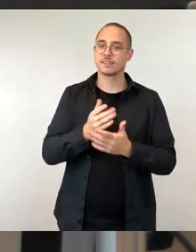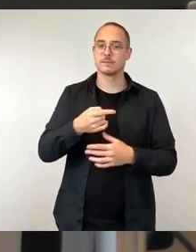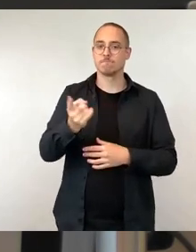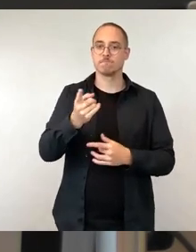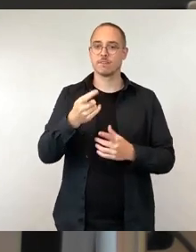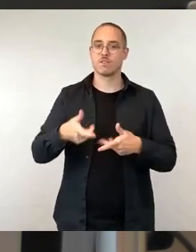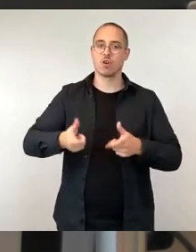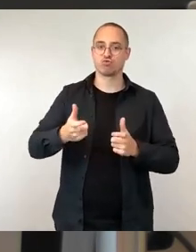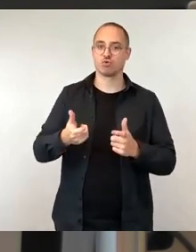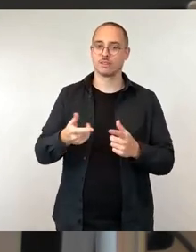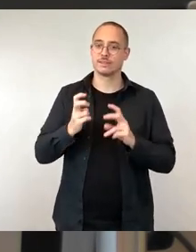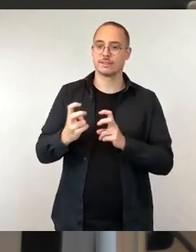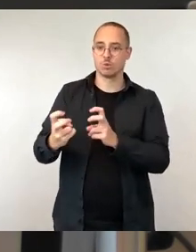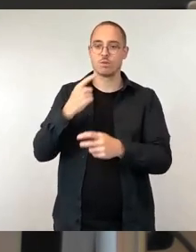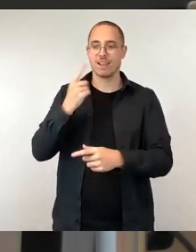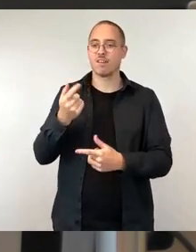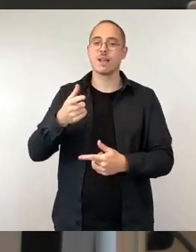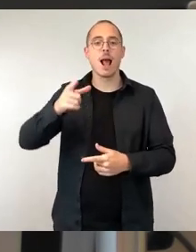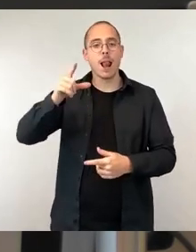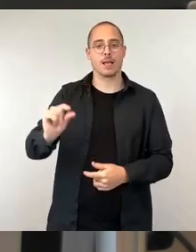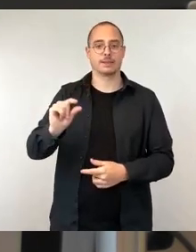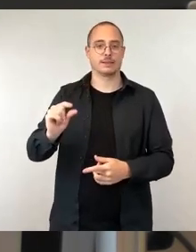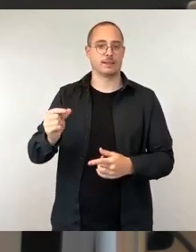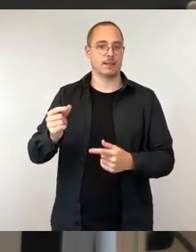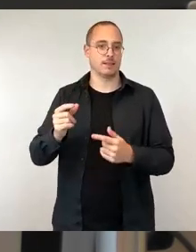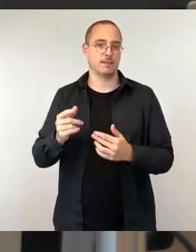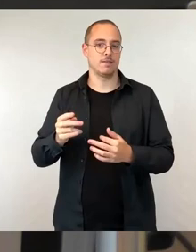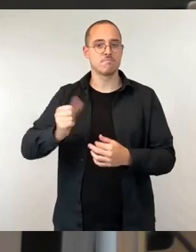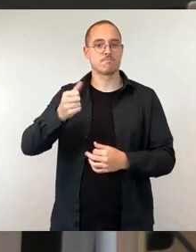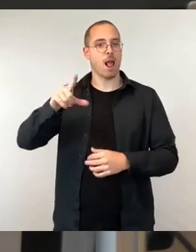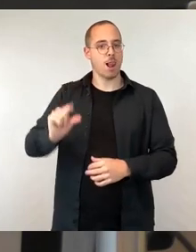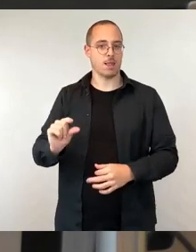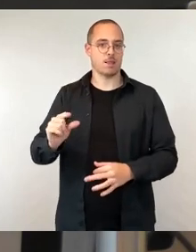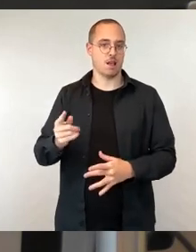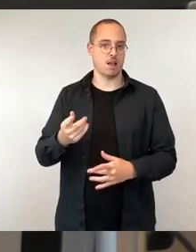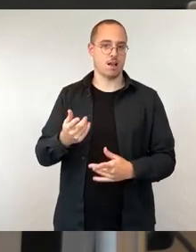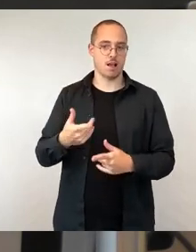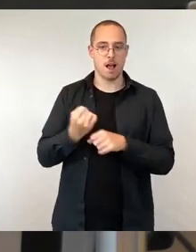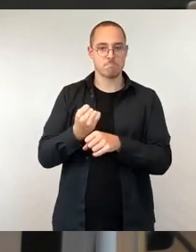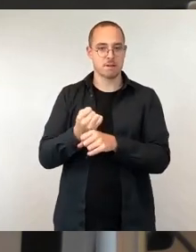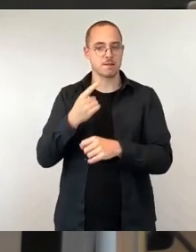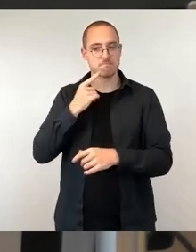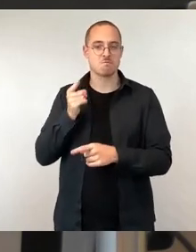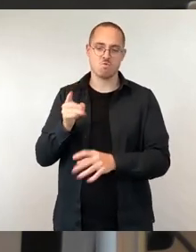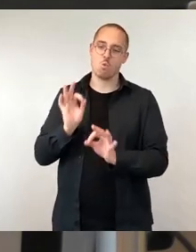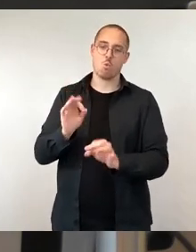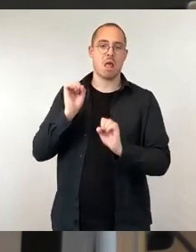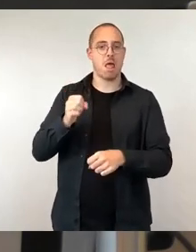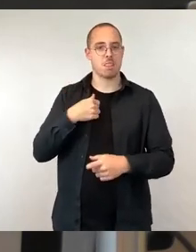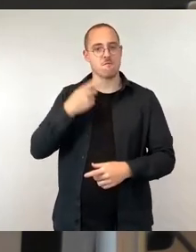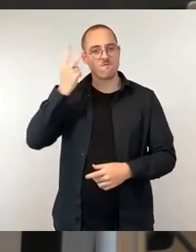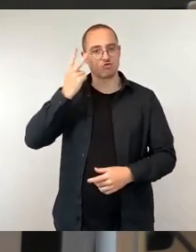Aufwand wäre, der ganz pragmatisch ist und der gut nachvollziehbar ist. Und wir haben es gerade